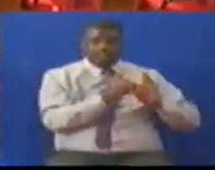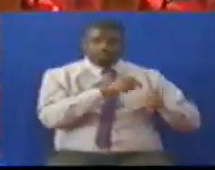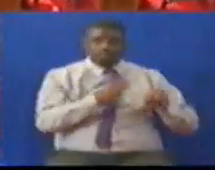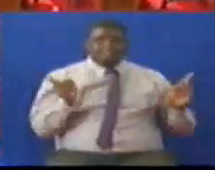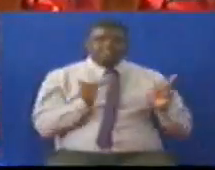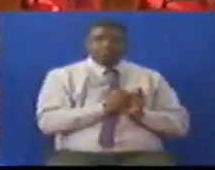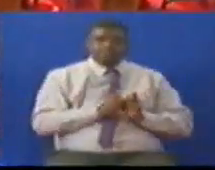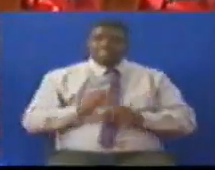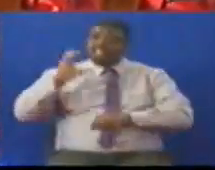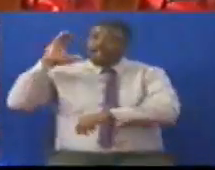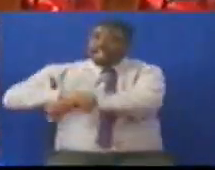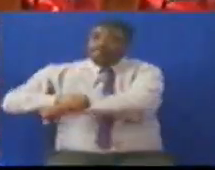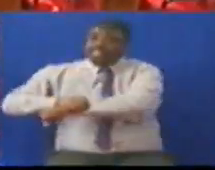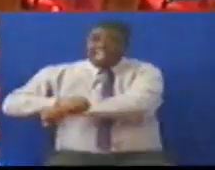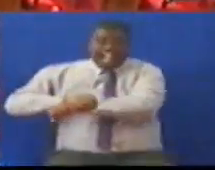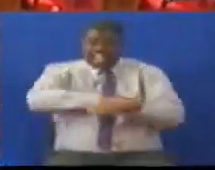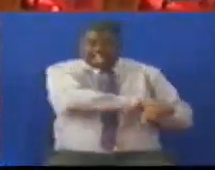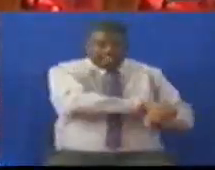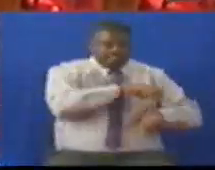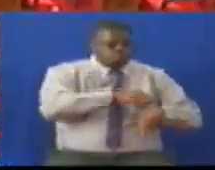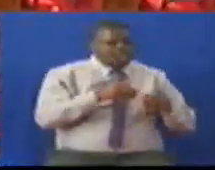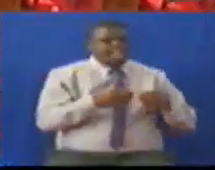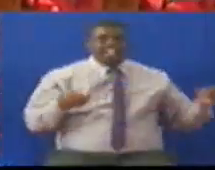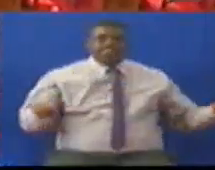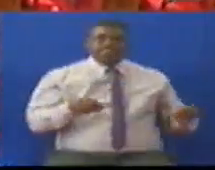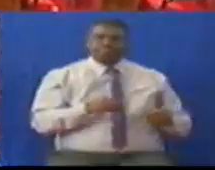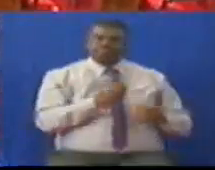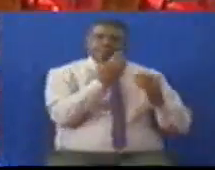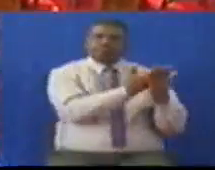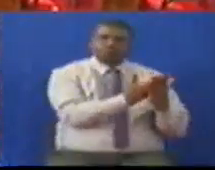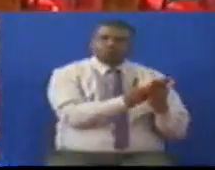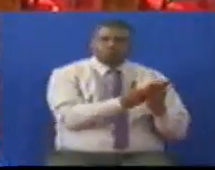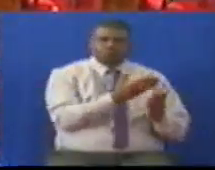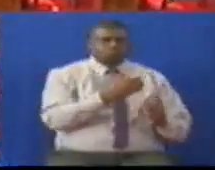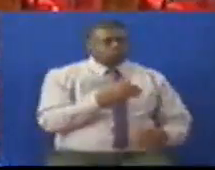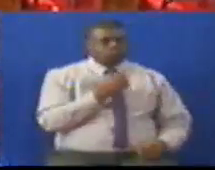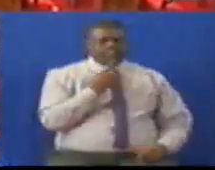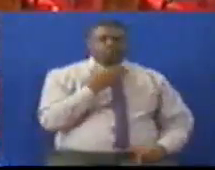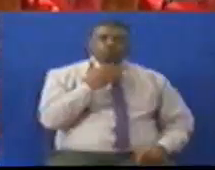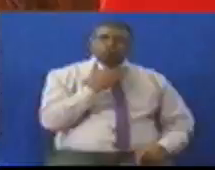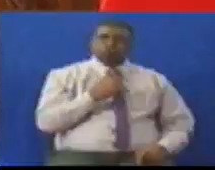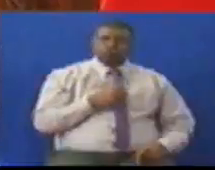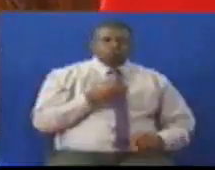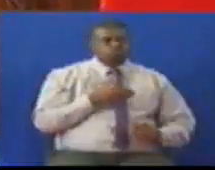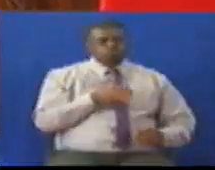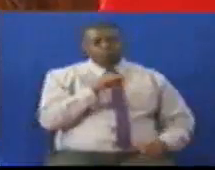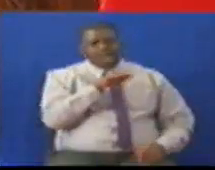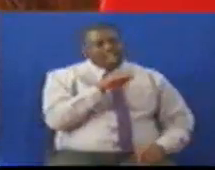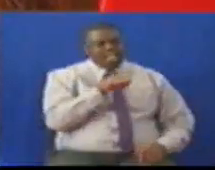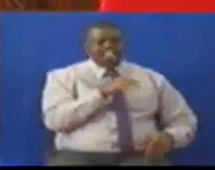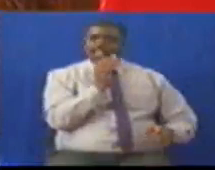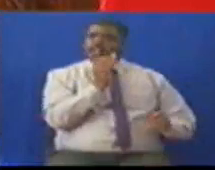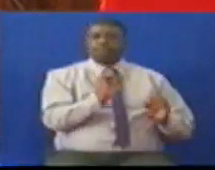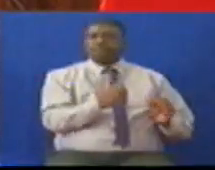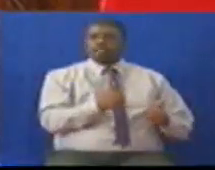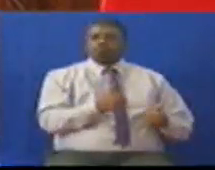Kumkamata mtuhumiwa na kuweka mahabusu kwa muda mrefu kwa kisingizio cha upelelezi kutokamilika ni ukiukwaji mkubwa wa haki za binadamu. Kuna baadhi